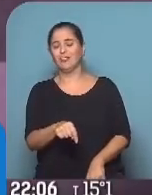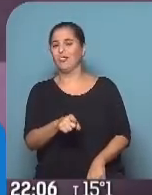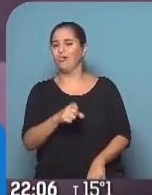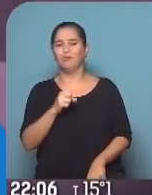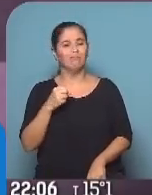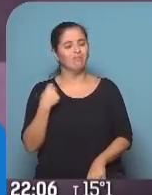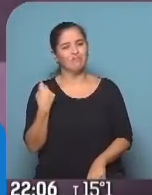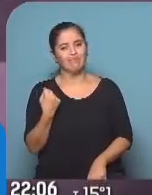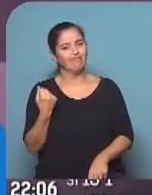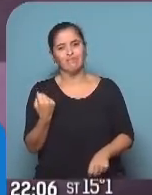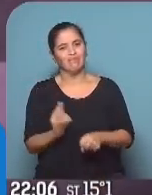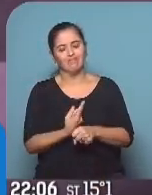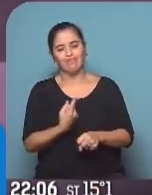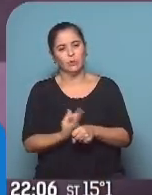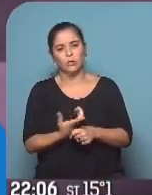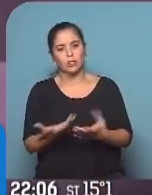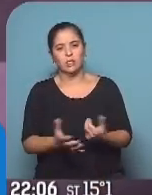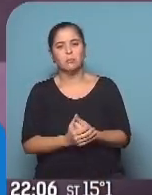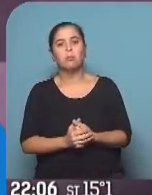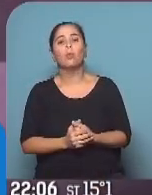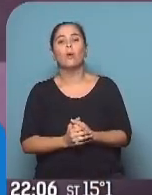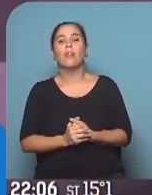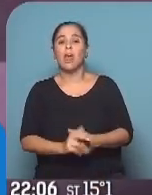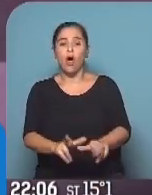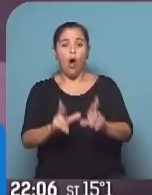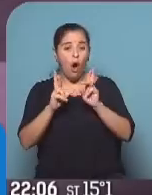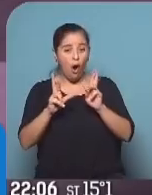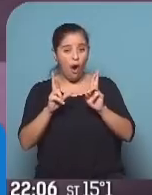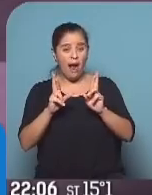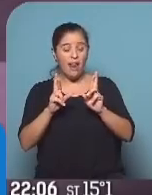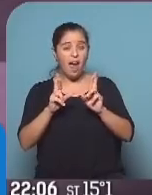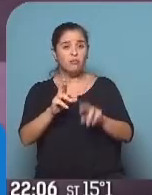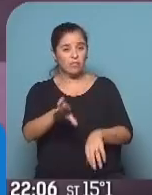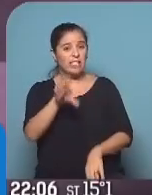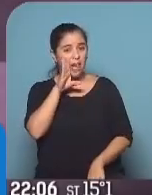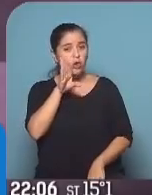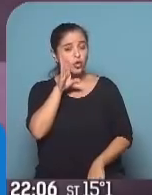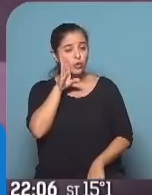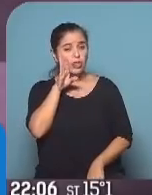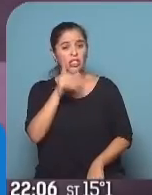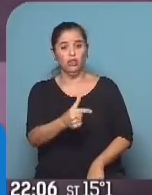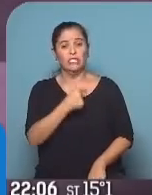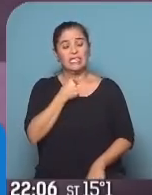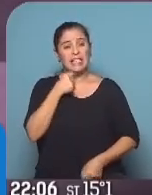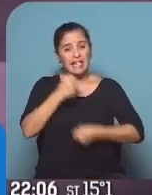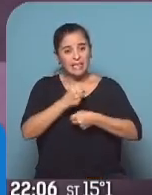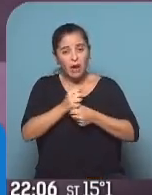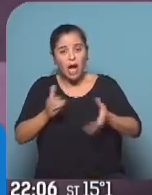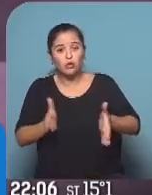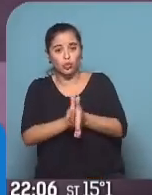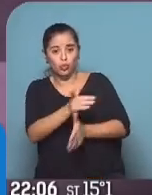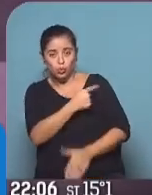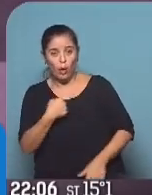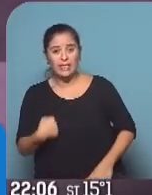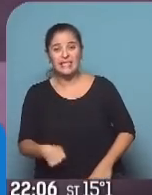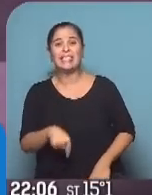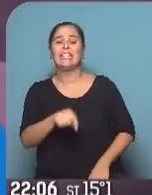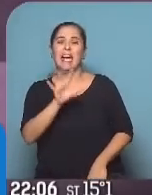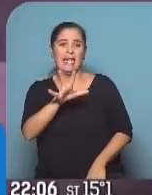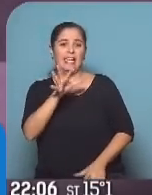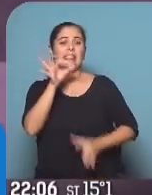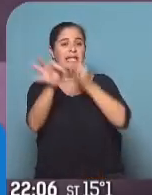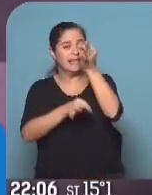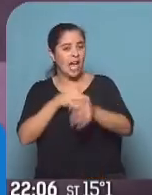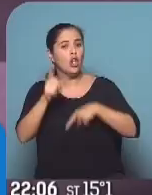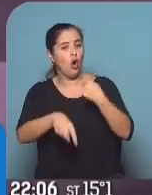希望美方与中方相向而行，通过对话，而不是